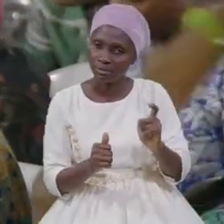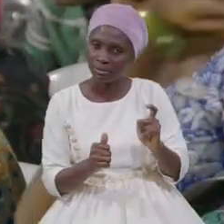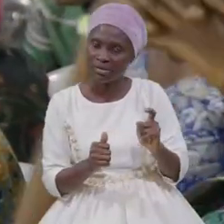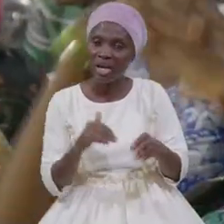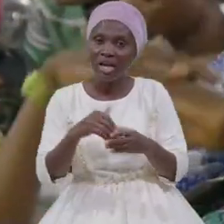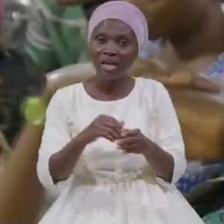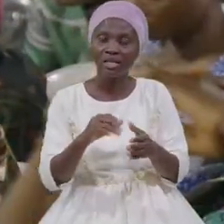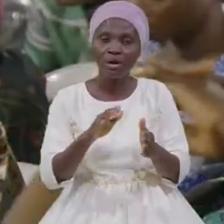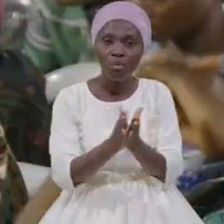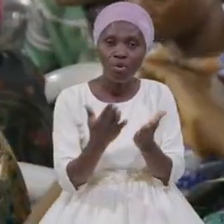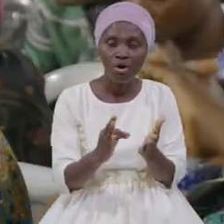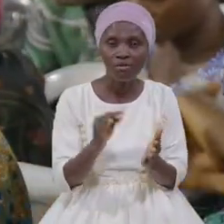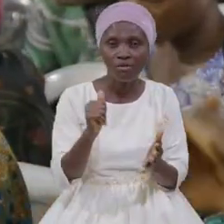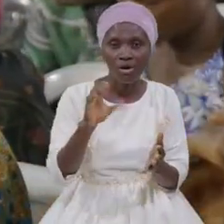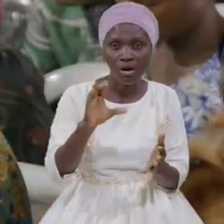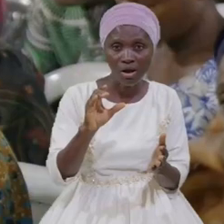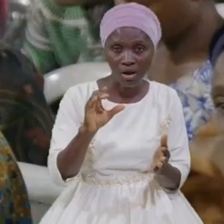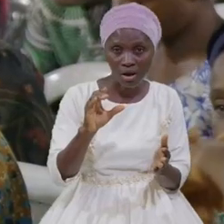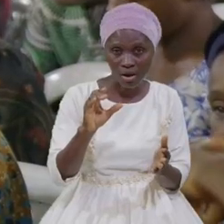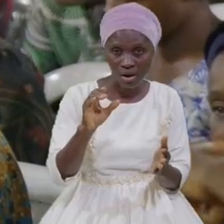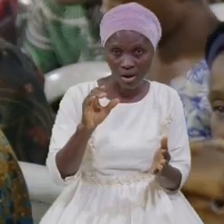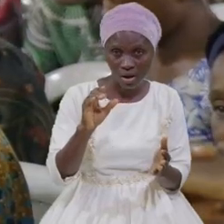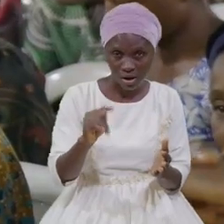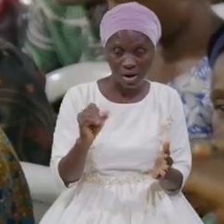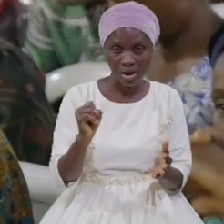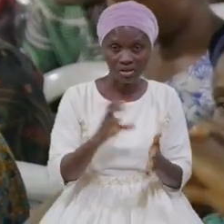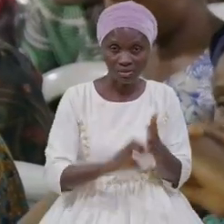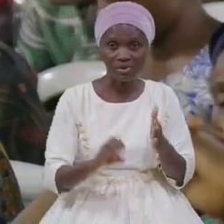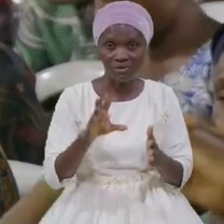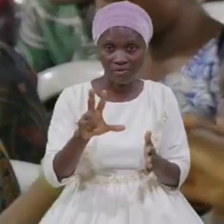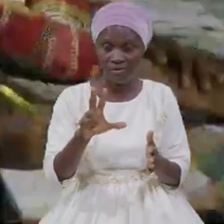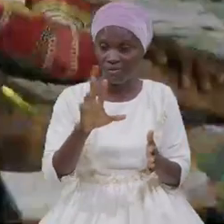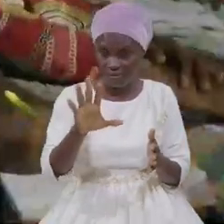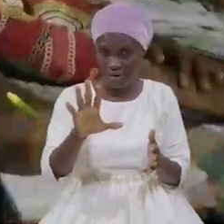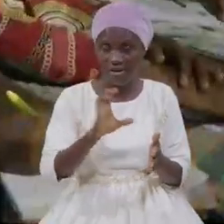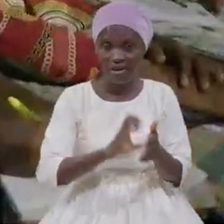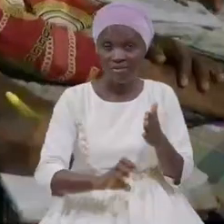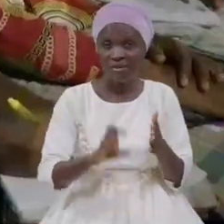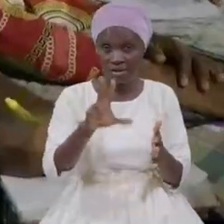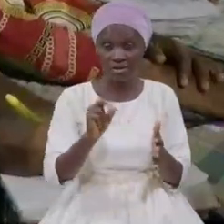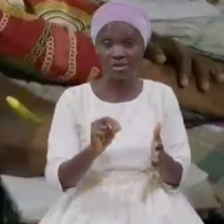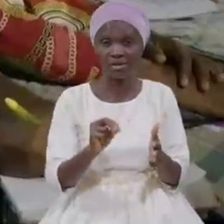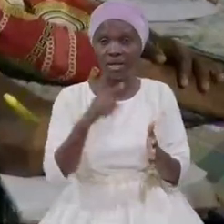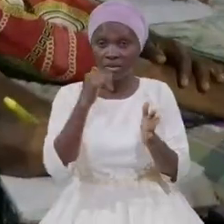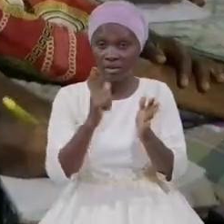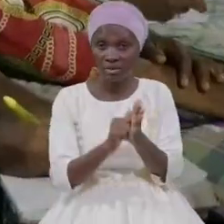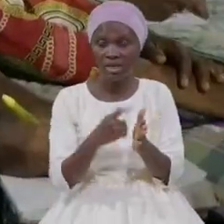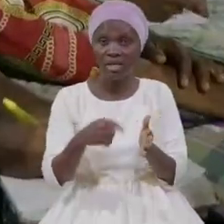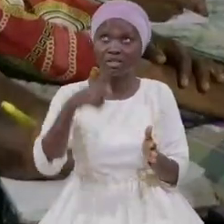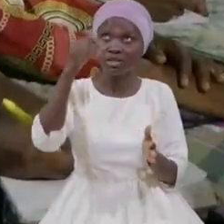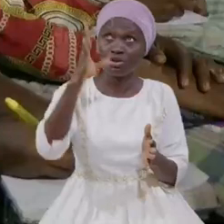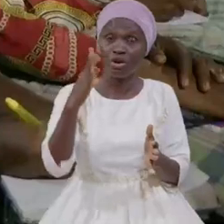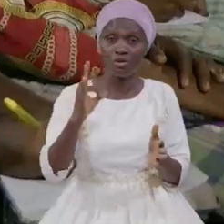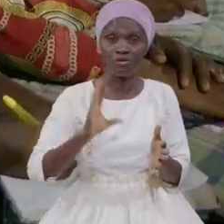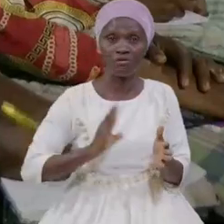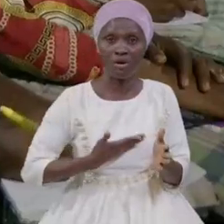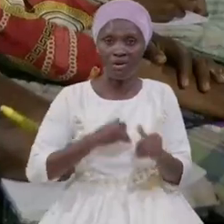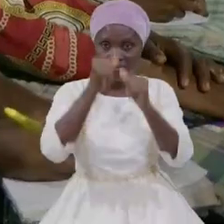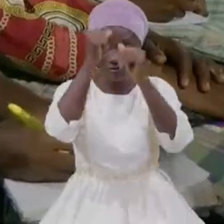verset 30. Actes chapitre 5, 30. Il dit, le Dieu de nos pères a